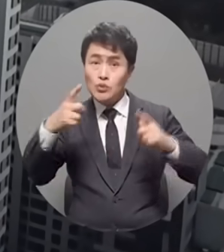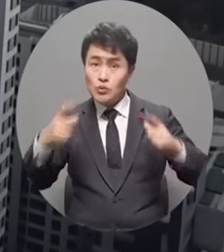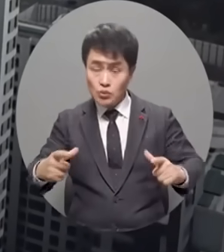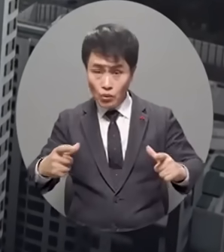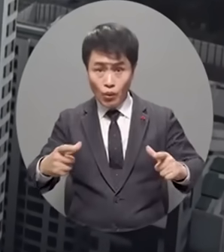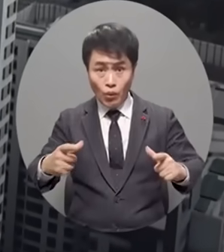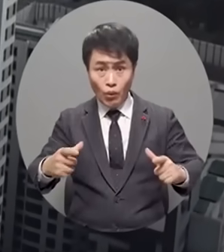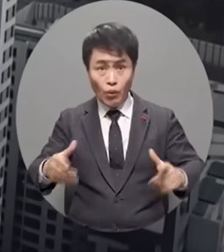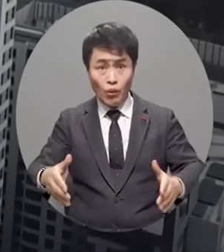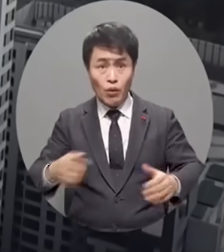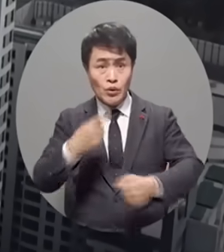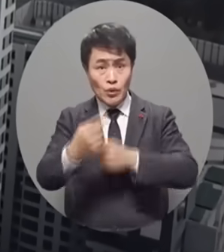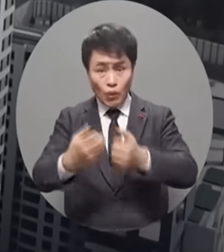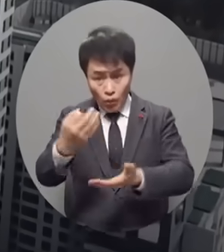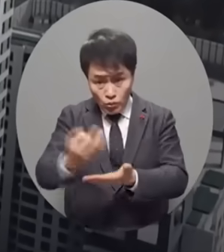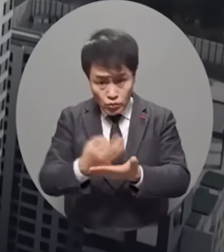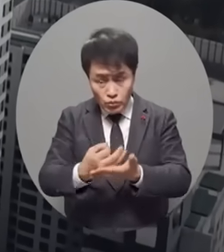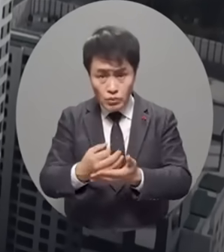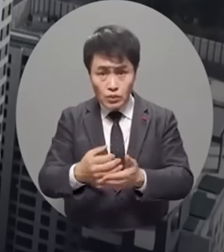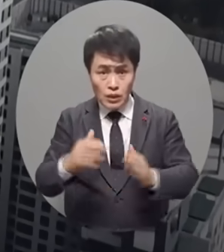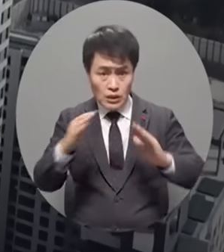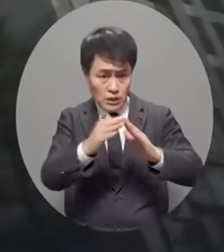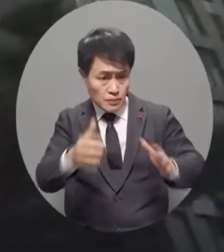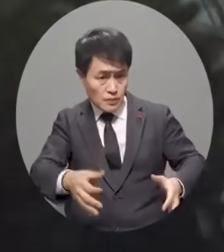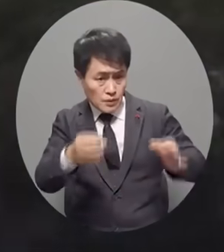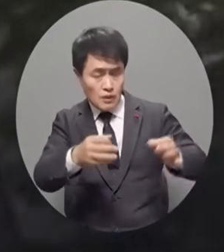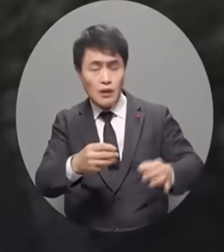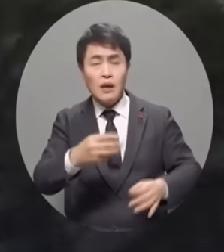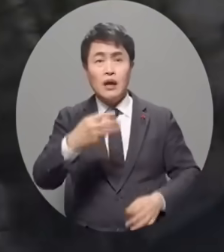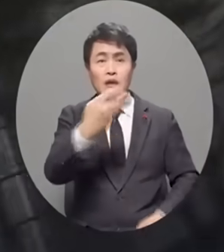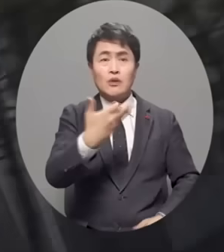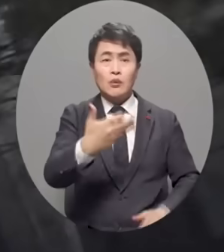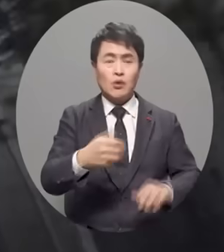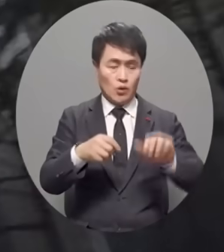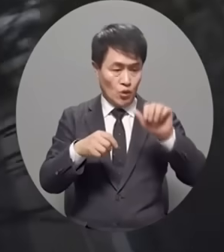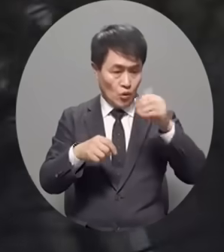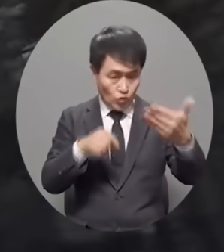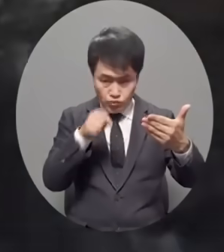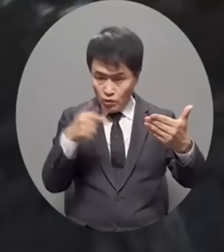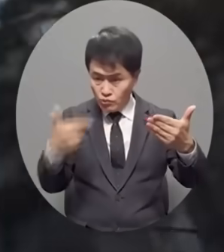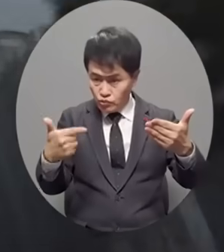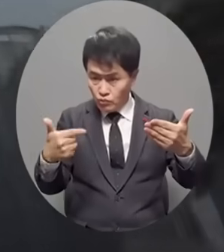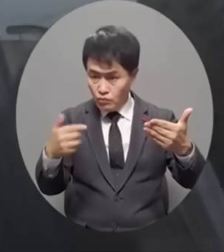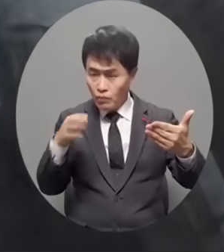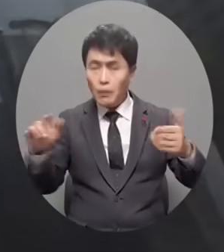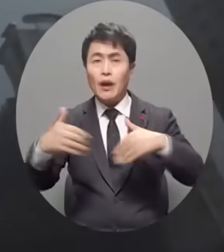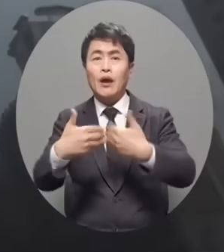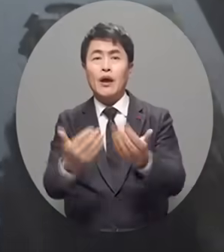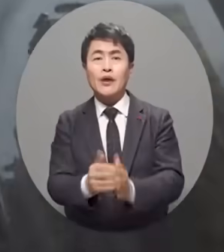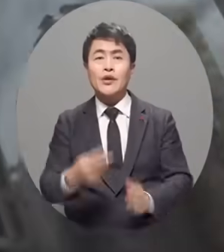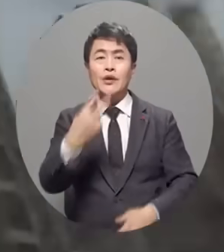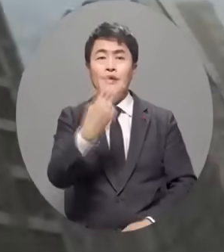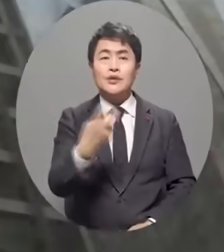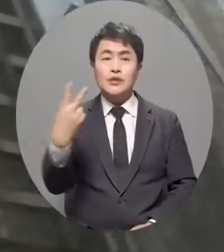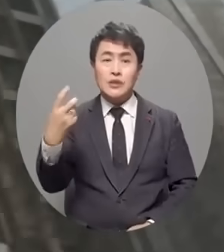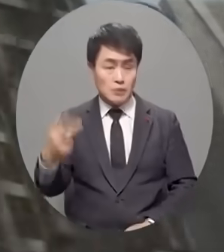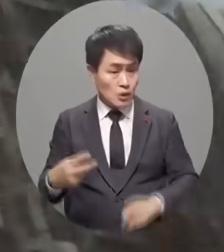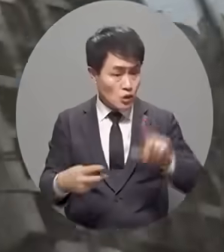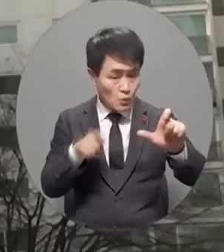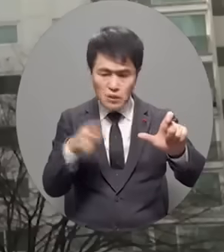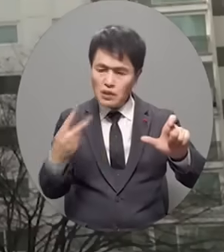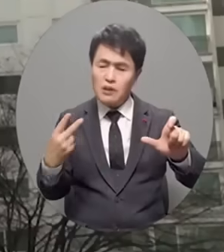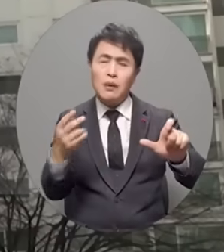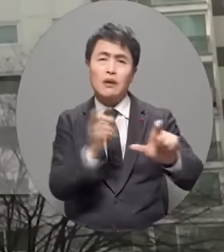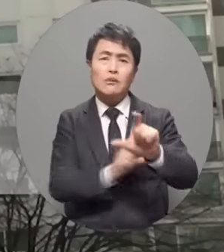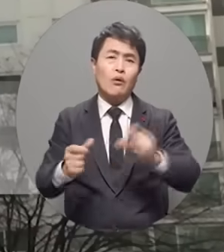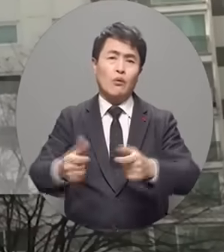가구의 연소득 대비 주택 가격은 2018년 9.6배에서 2022년 15.2배로 올랐습니다.